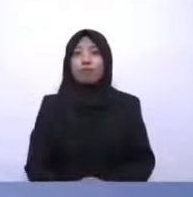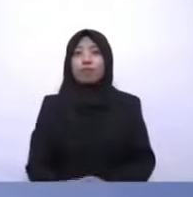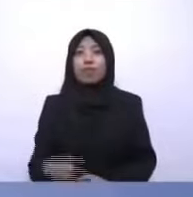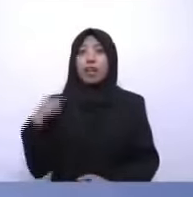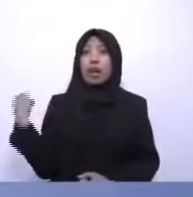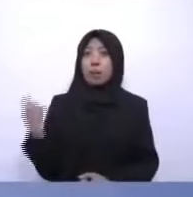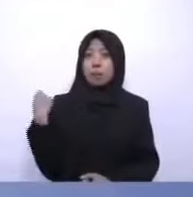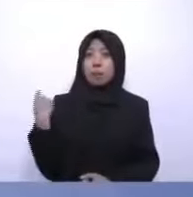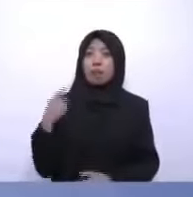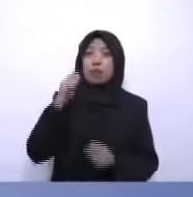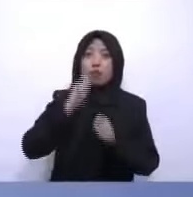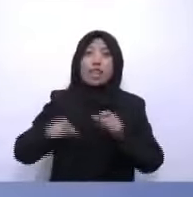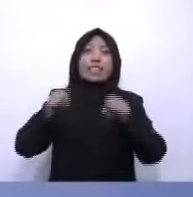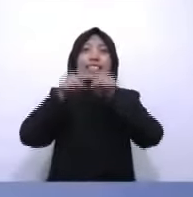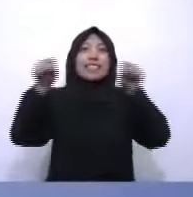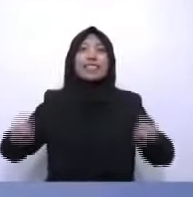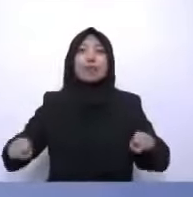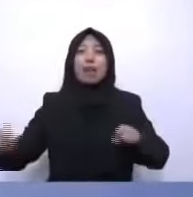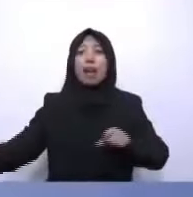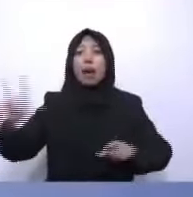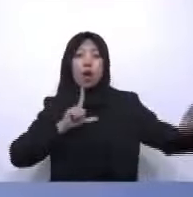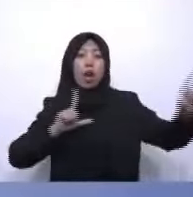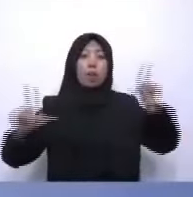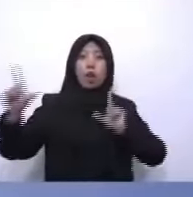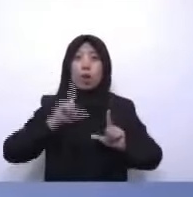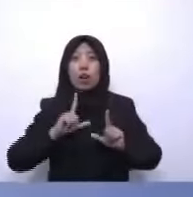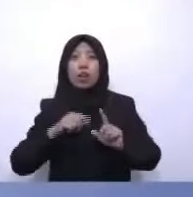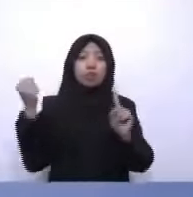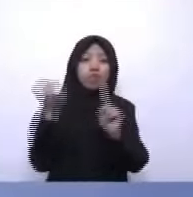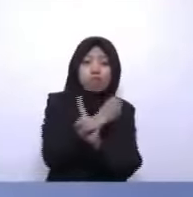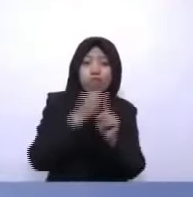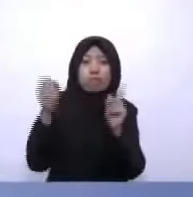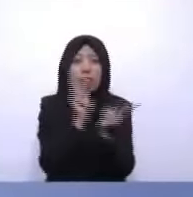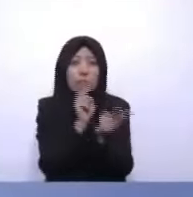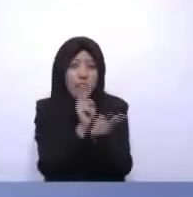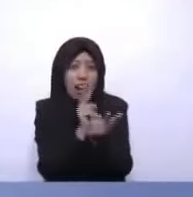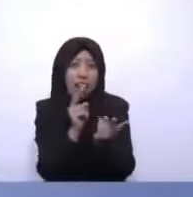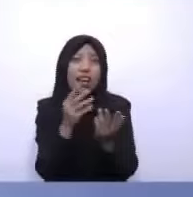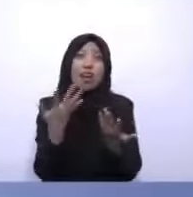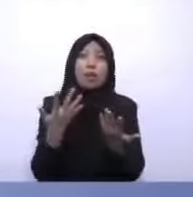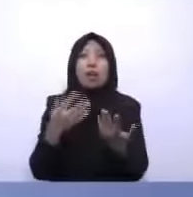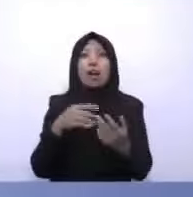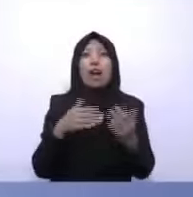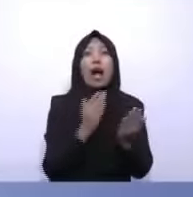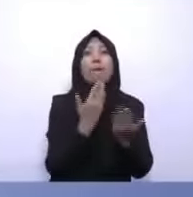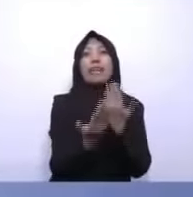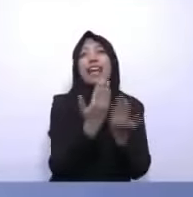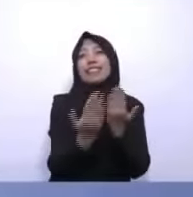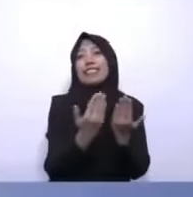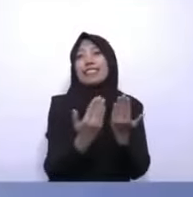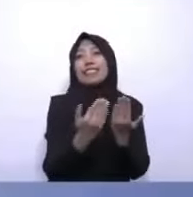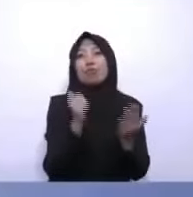Kami akan membuat sistem pengaduan kekerasan seksual berbasis aplikasi real time. Laporan kekerasan